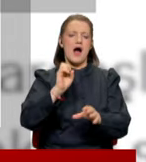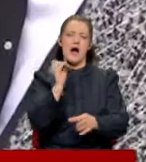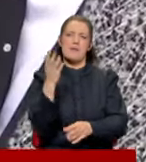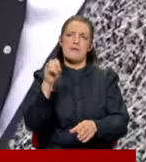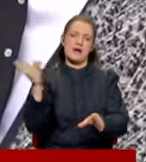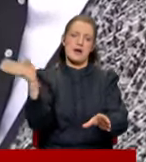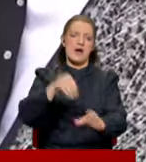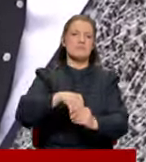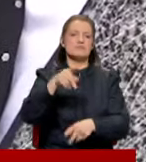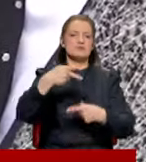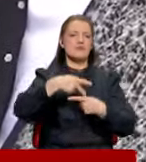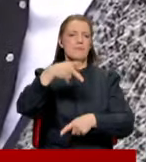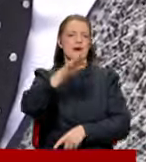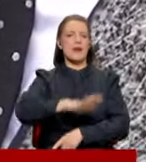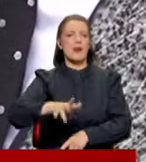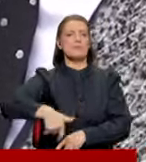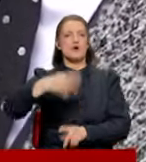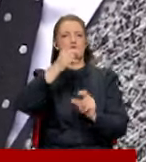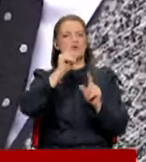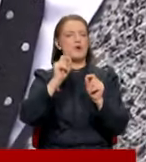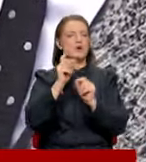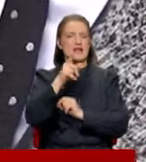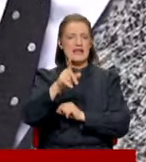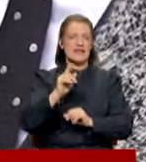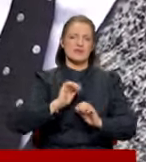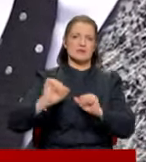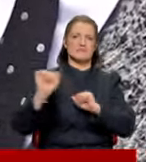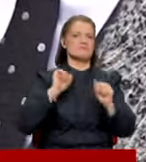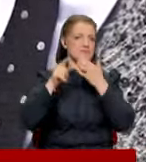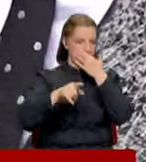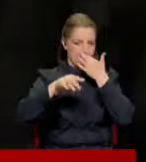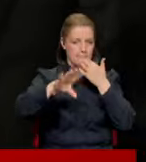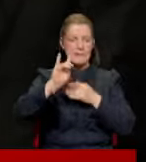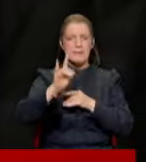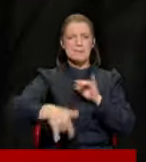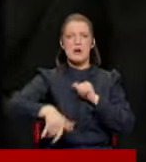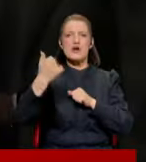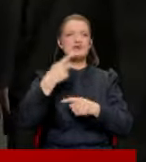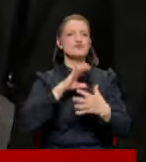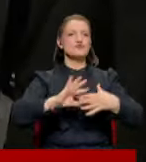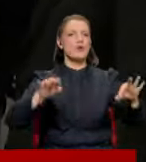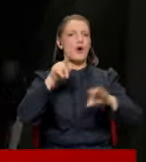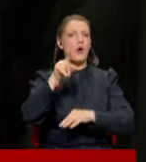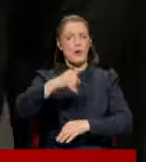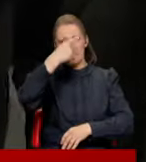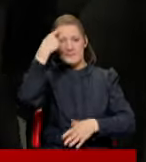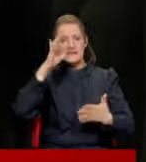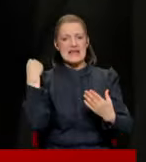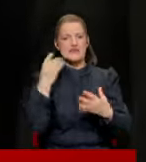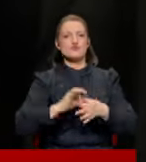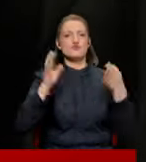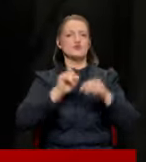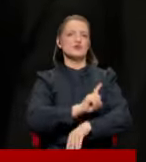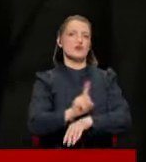katılın Zafer Partisi genel başkanı Ümit özdağ'ın Bahçeli'ye tepkisi ancak MHP liderinin sözlerini O da olası yeni çözüm